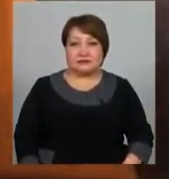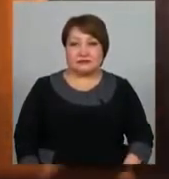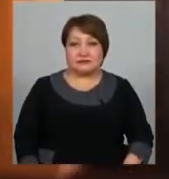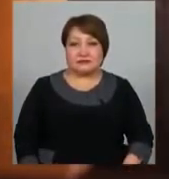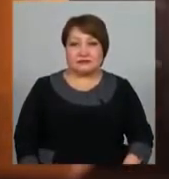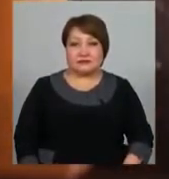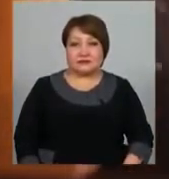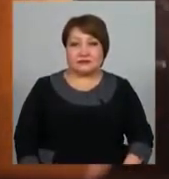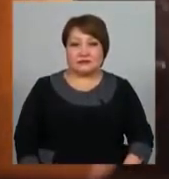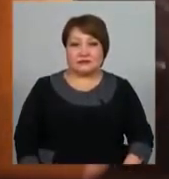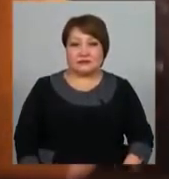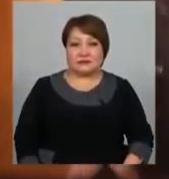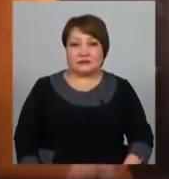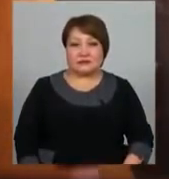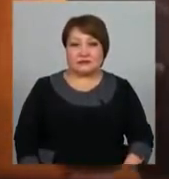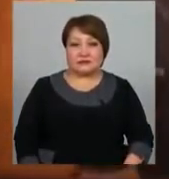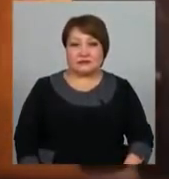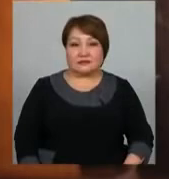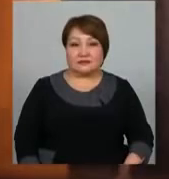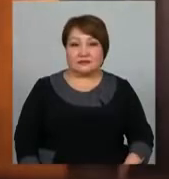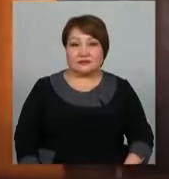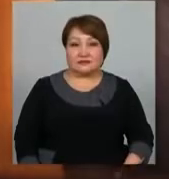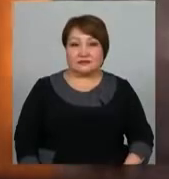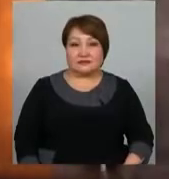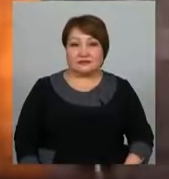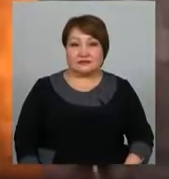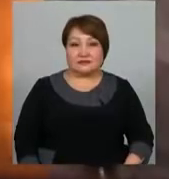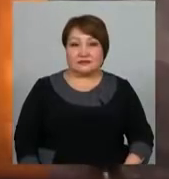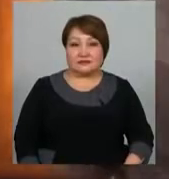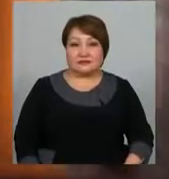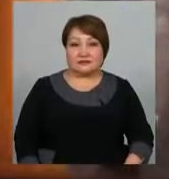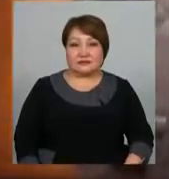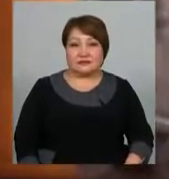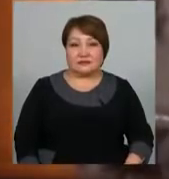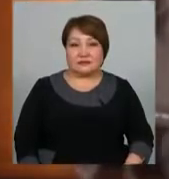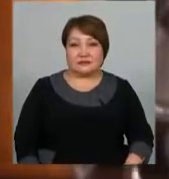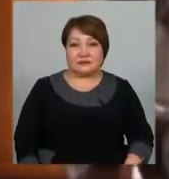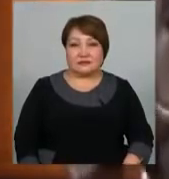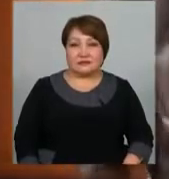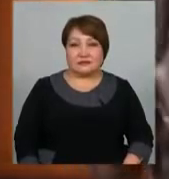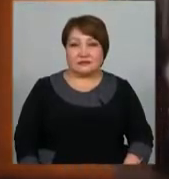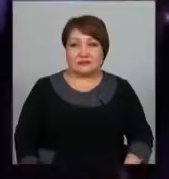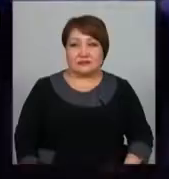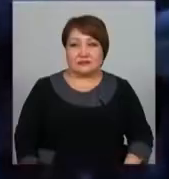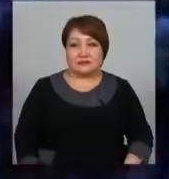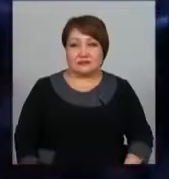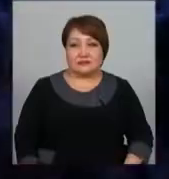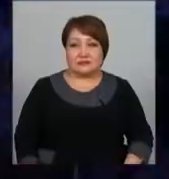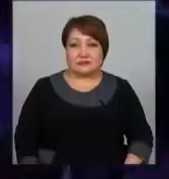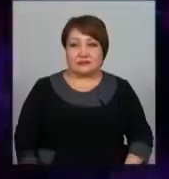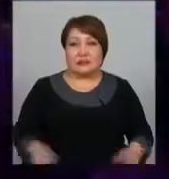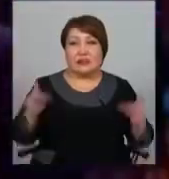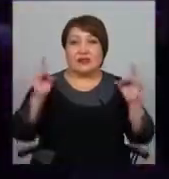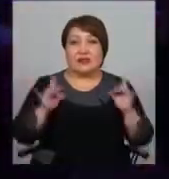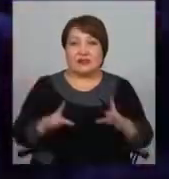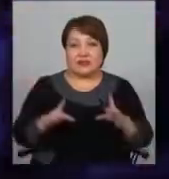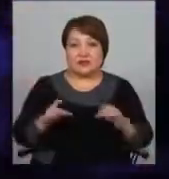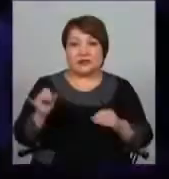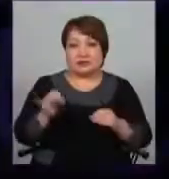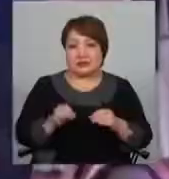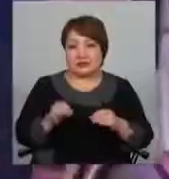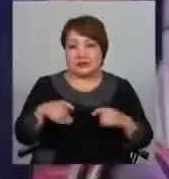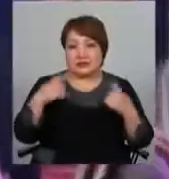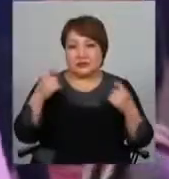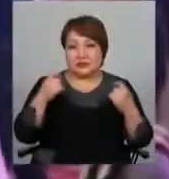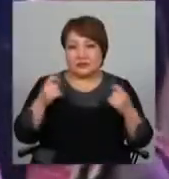что у них день рождения собирается сейчас? Ну, собирается, у вас там больше 50 людей. Ну, это же кафе. Мейрамханалардың да тойды тиятын